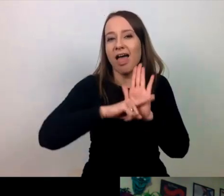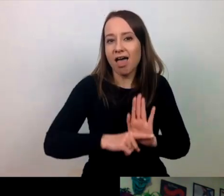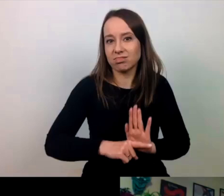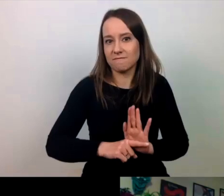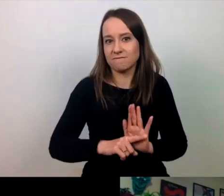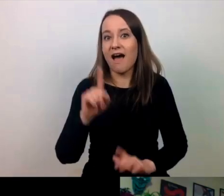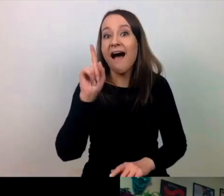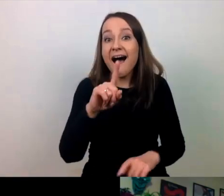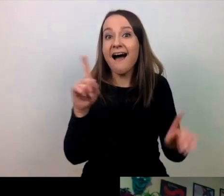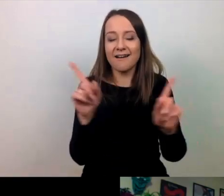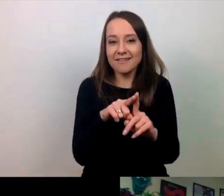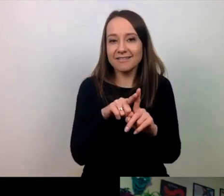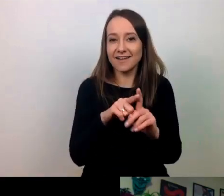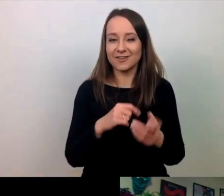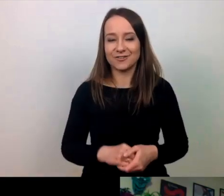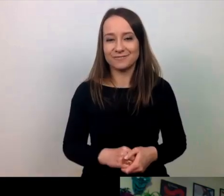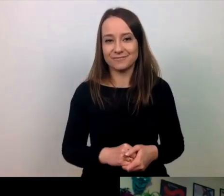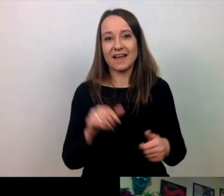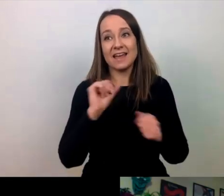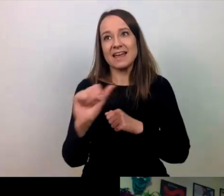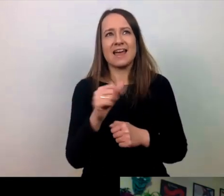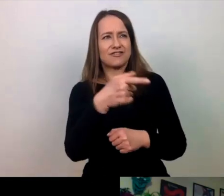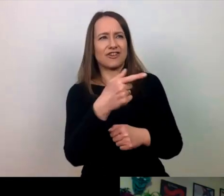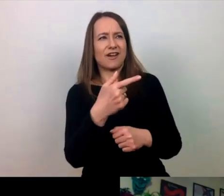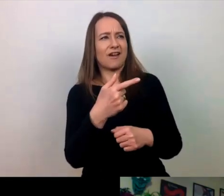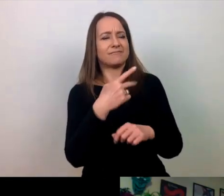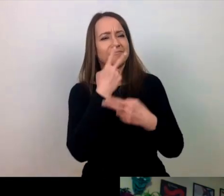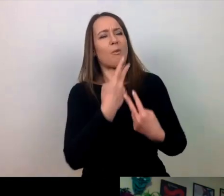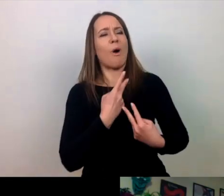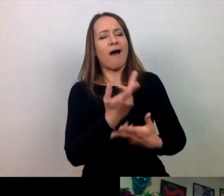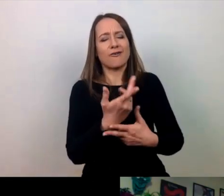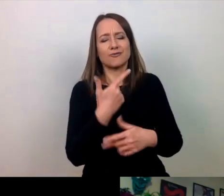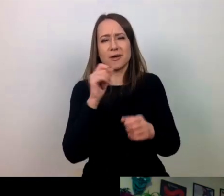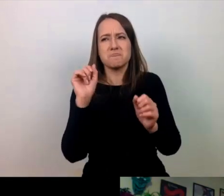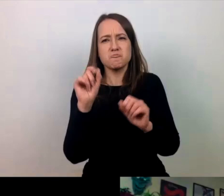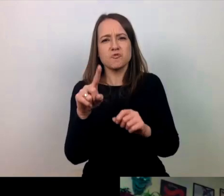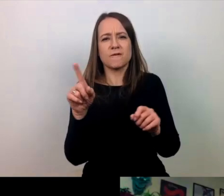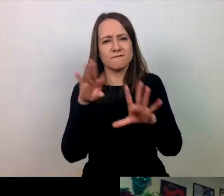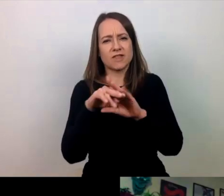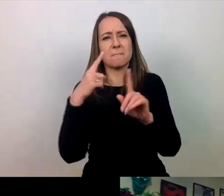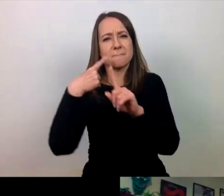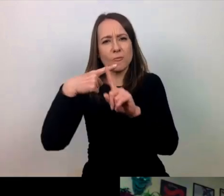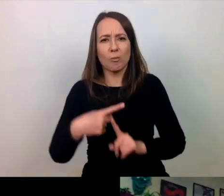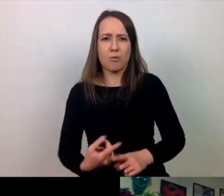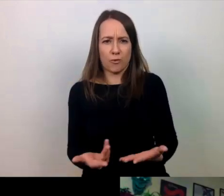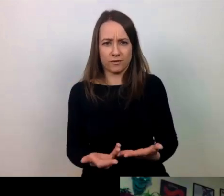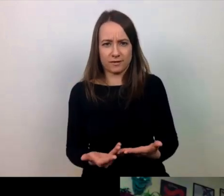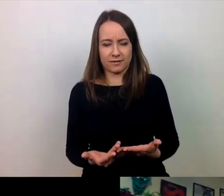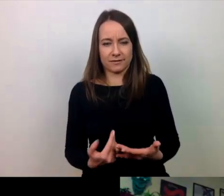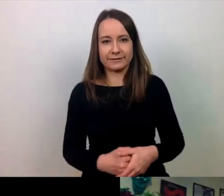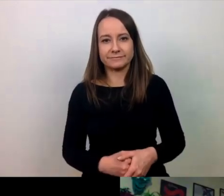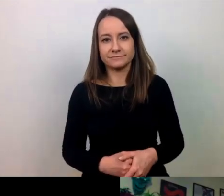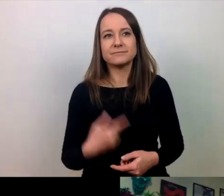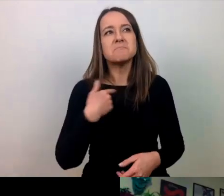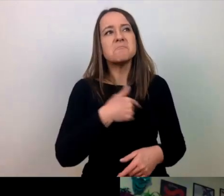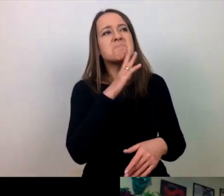takie, które możemy wyciągnąć pozytywne. Dzięki temu, że mamy, jakby, że otwiera się jakby to nowe pole. Więc też myślę o